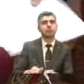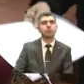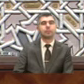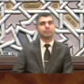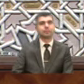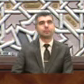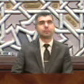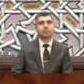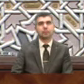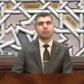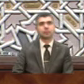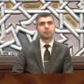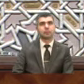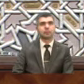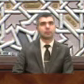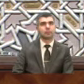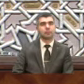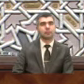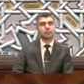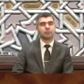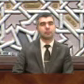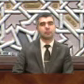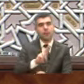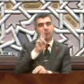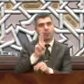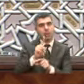كلمة السيد نائب التعقيب.